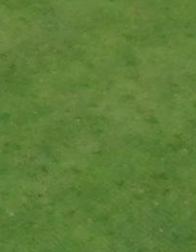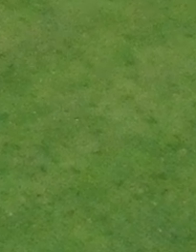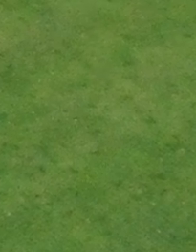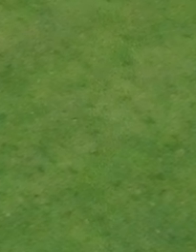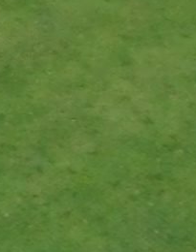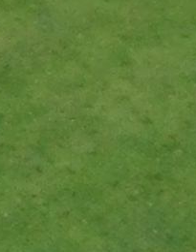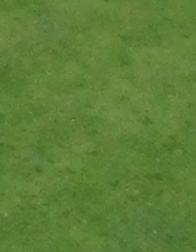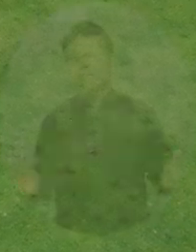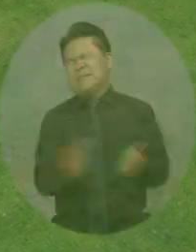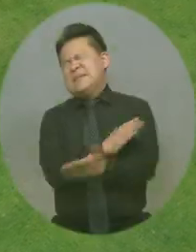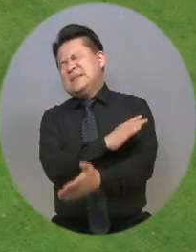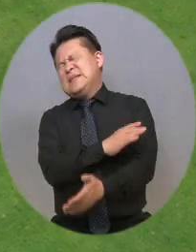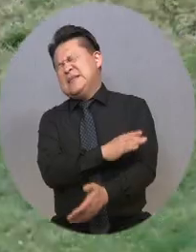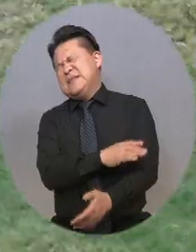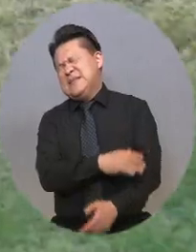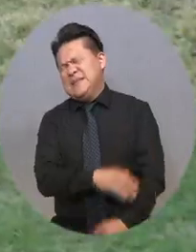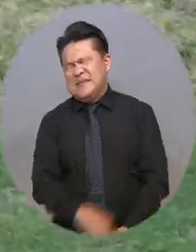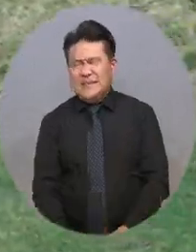나. 아.